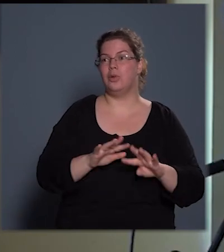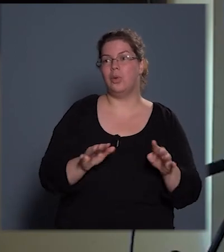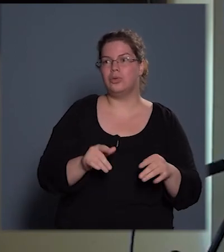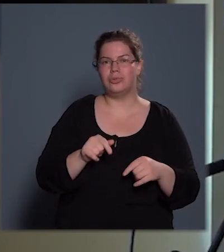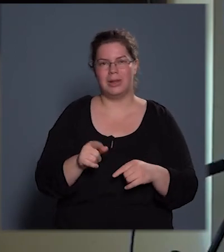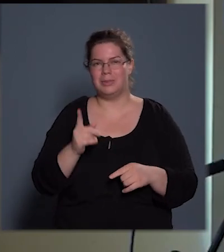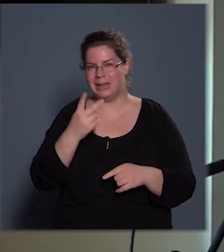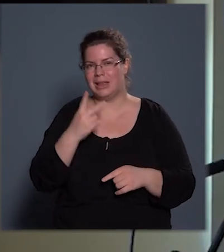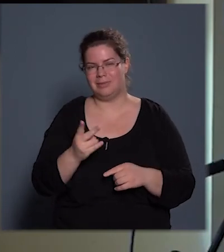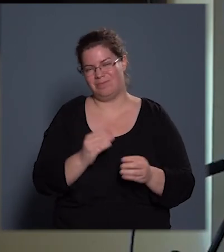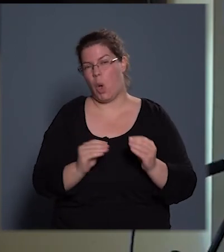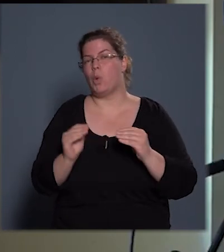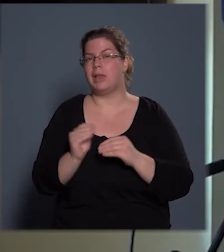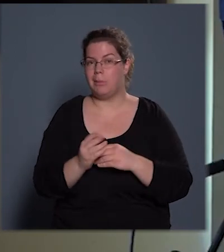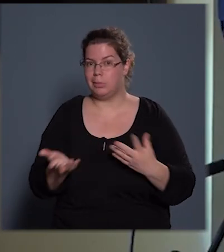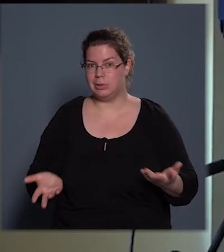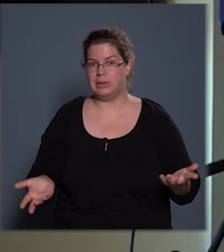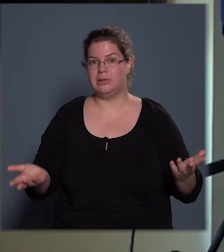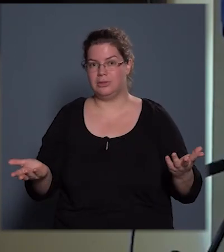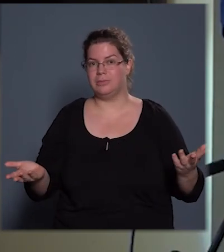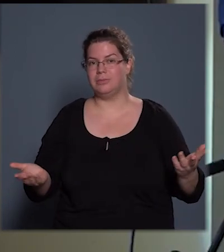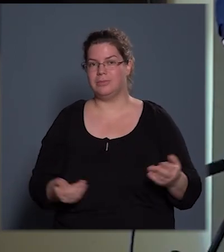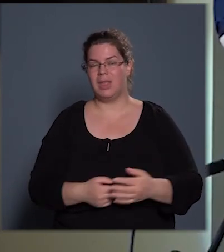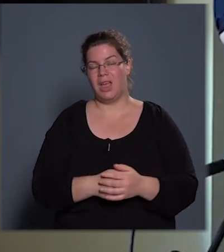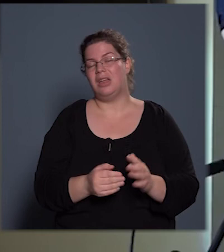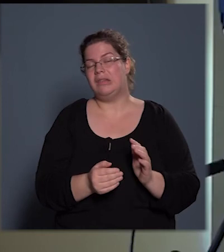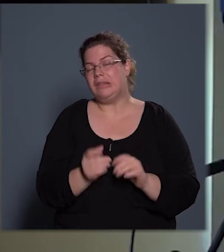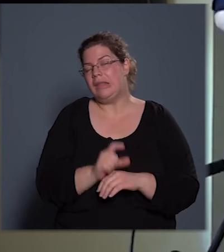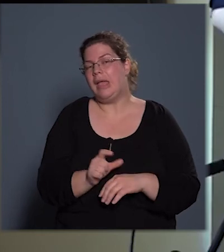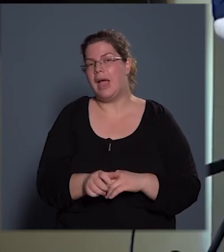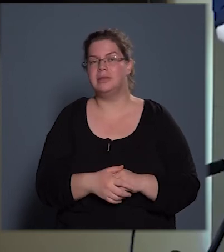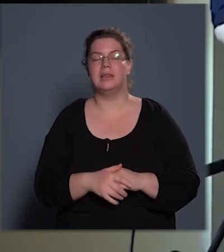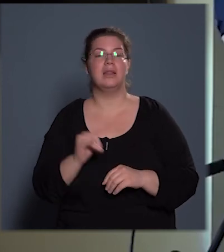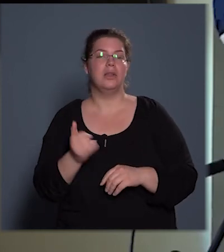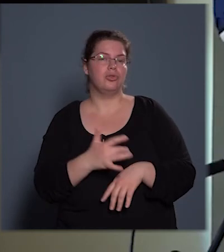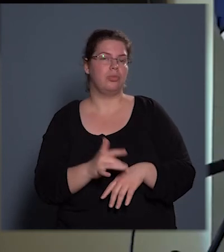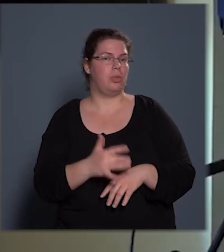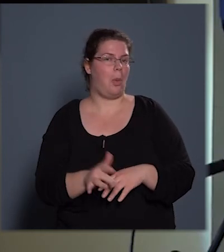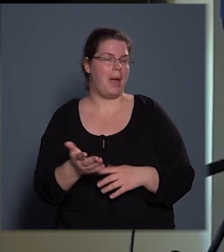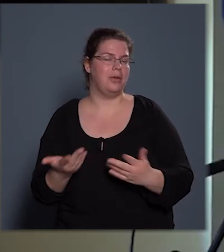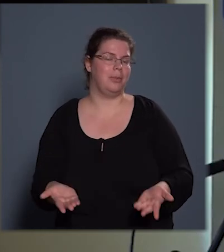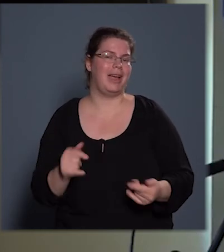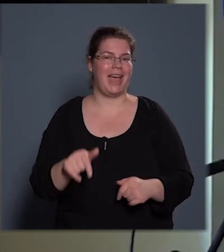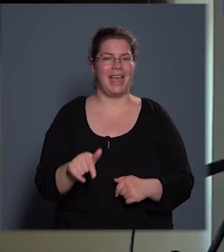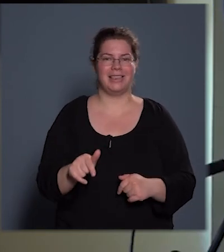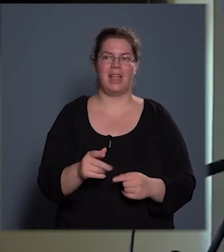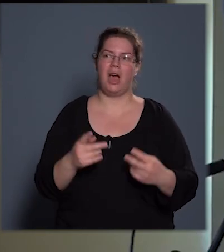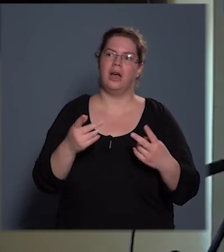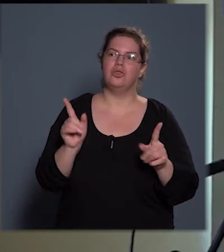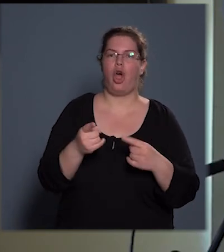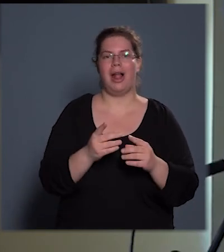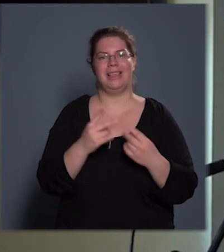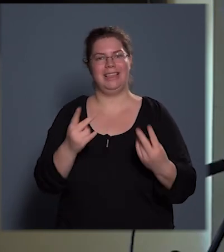látok, hogy az utánpótlás, ti nakwuchs, az hiányzik. És próbáljuk meg ezt a kincset, ezt a dalkincset